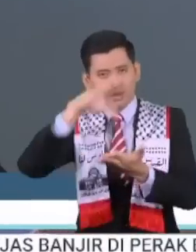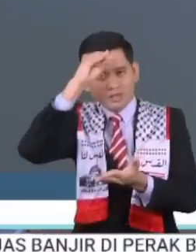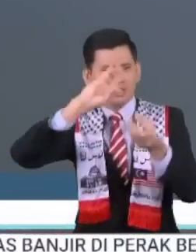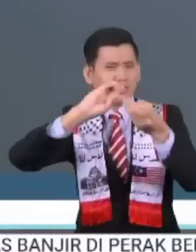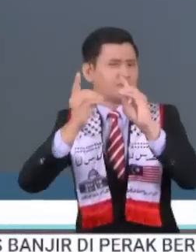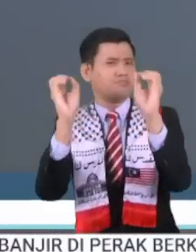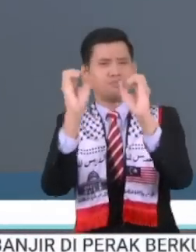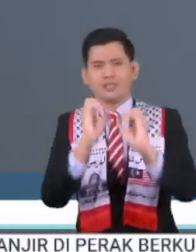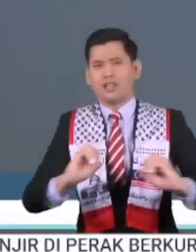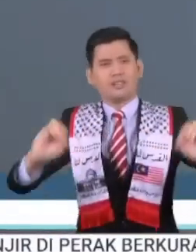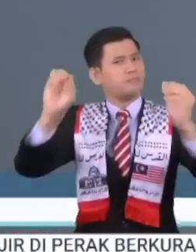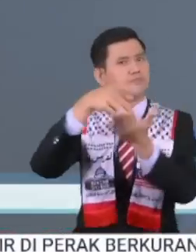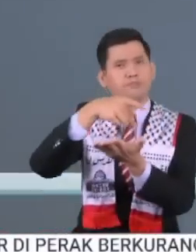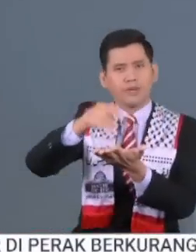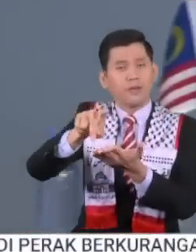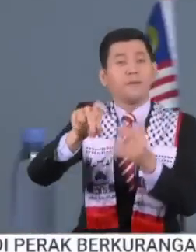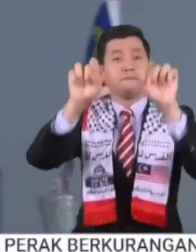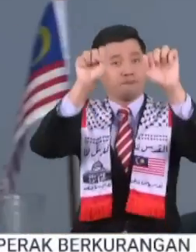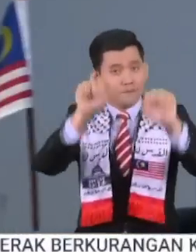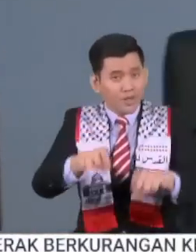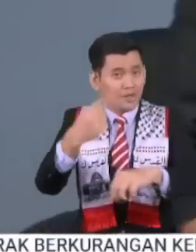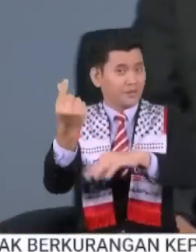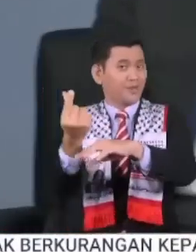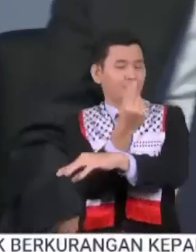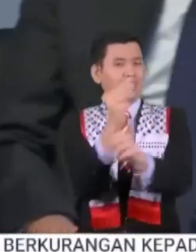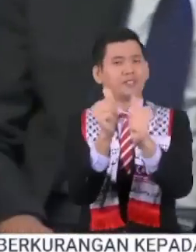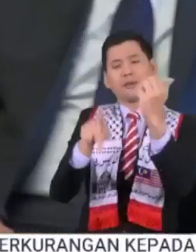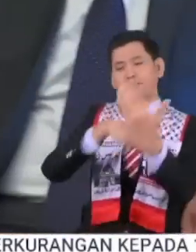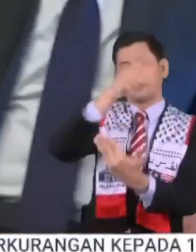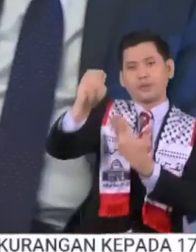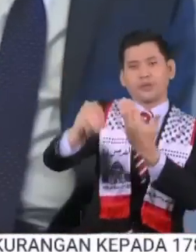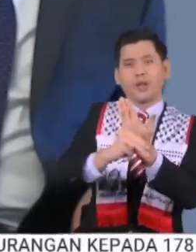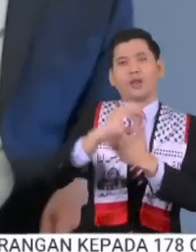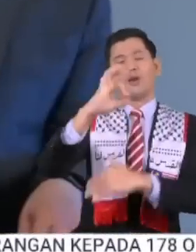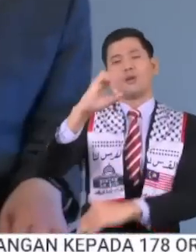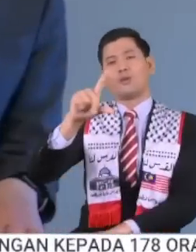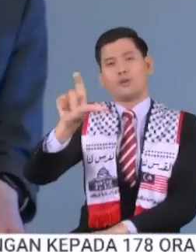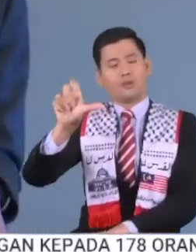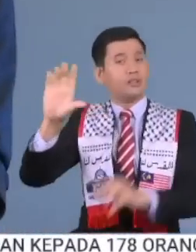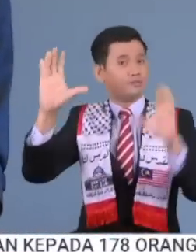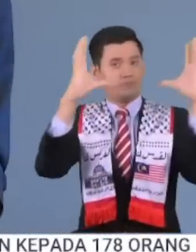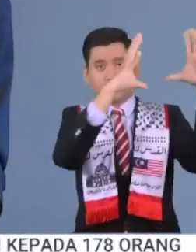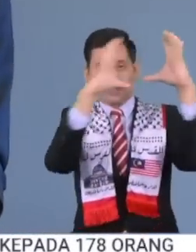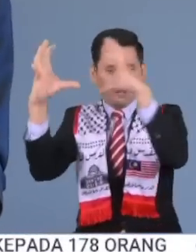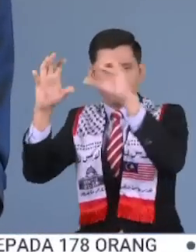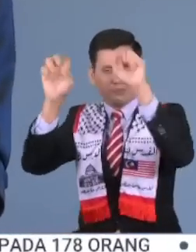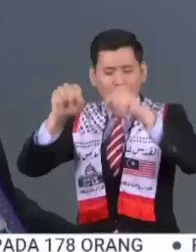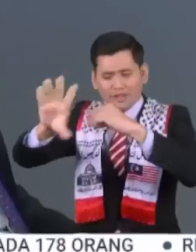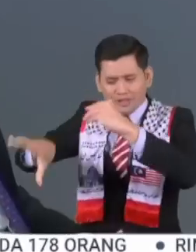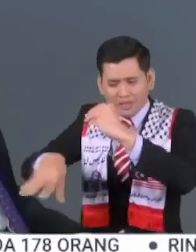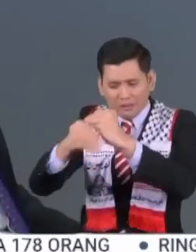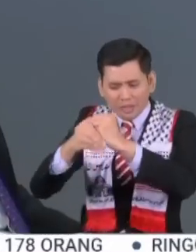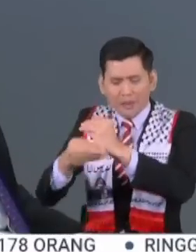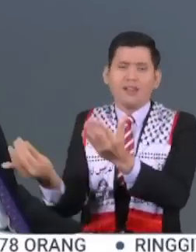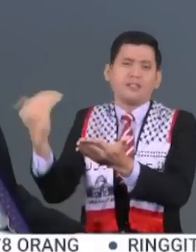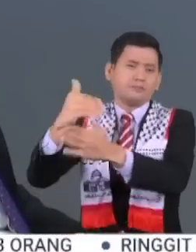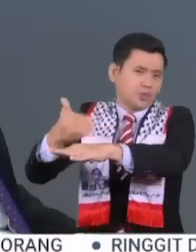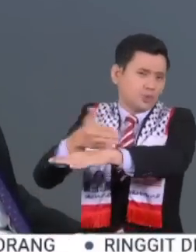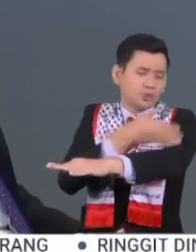tanpa sebarang kos. Ia boleh diakses menerusi program Go Cloud yang bertujuan untuk menambah